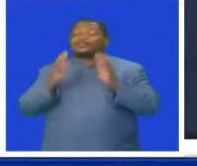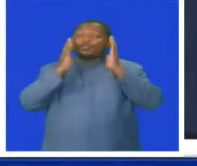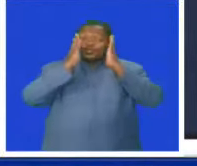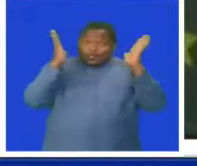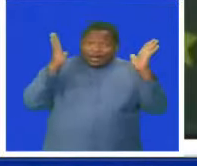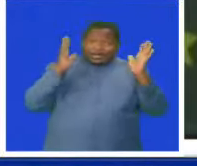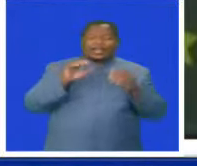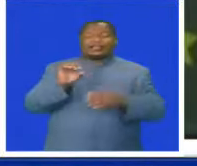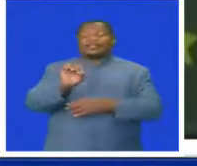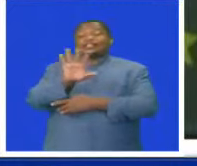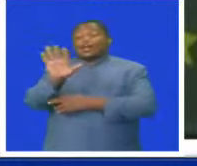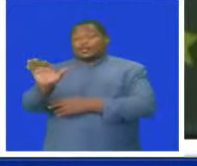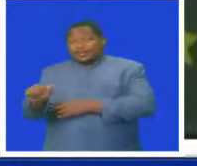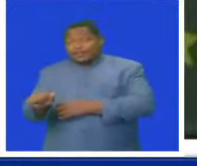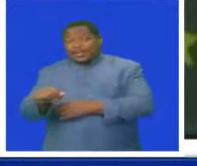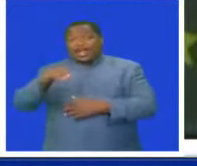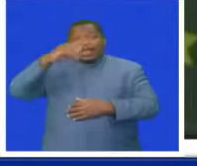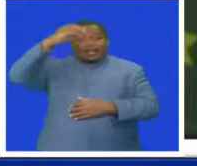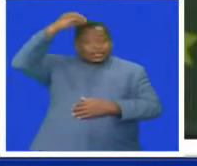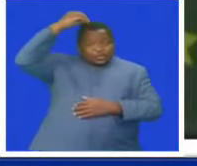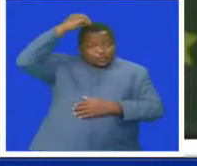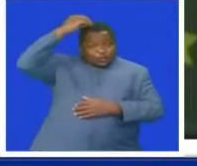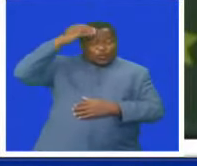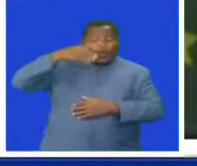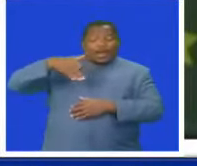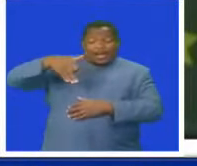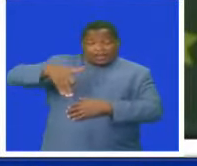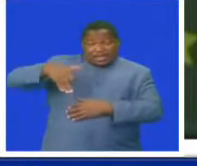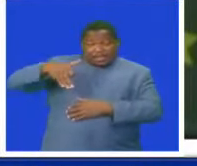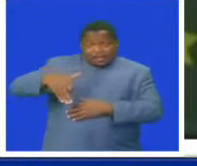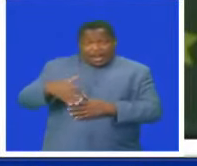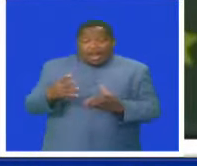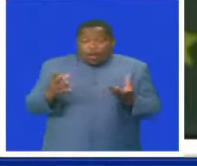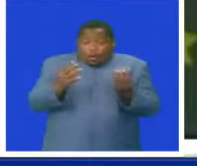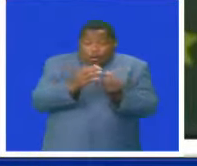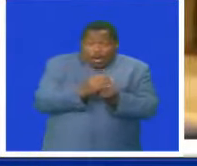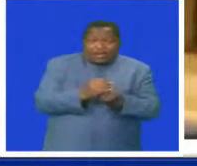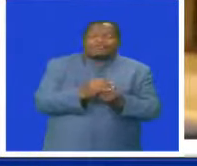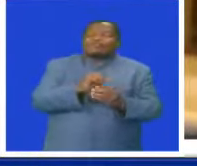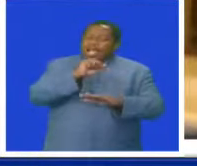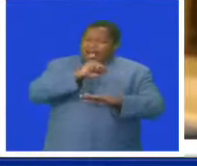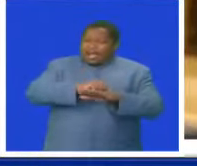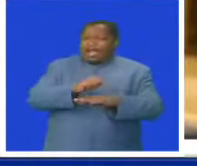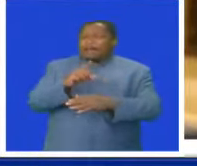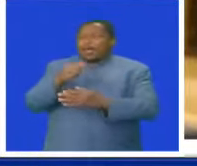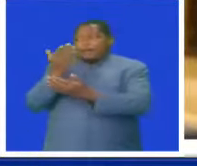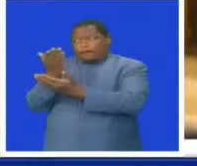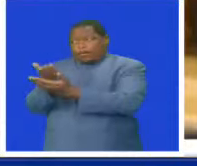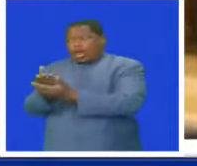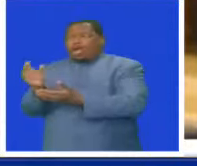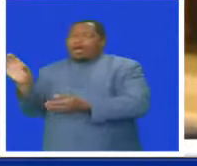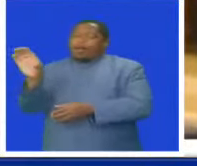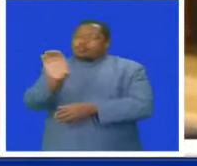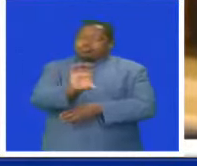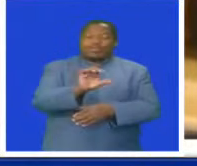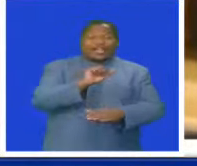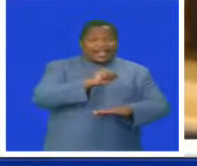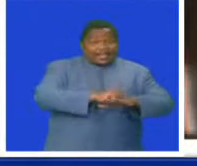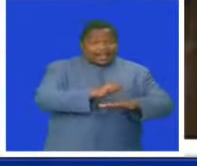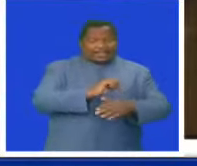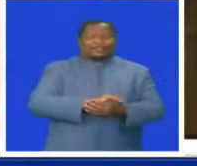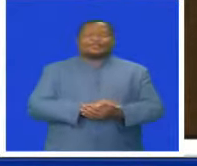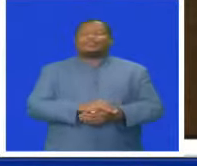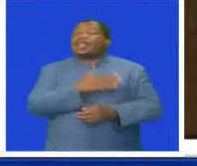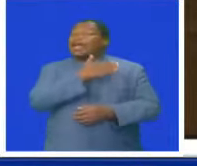Africa, Lesotho kanye neNamibia. Imvuna ete kuvakasha netemvelo Moses Vilakati ithi bosomabhizinisi